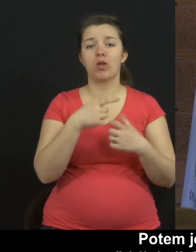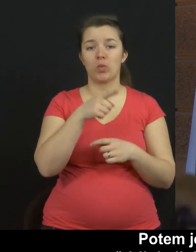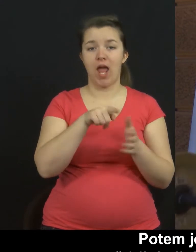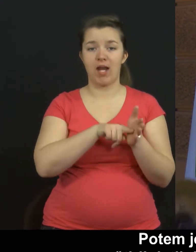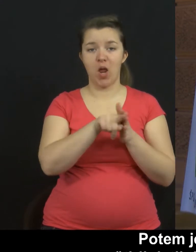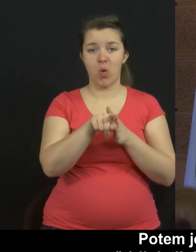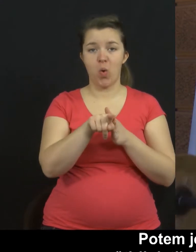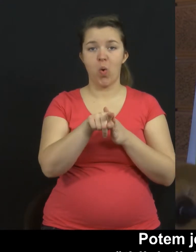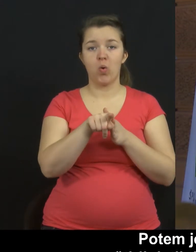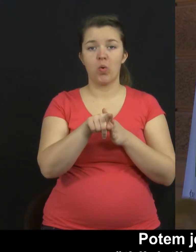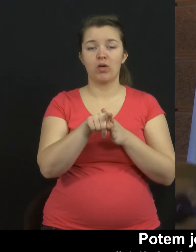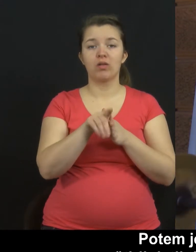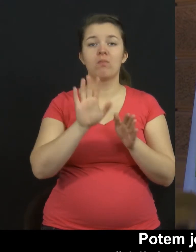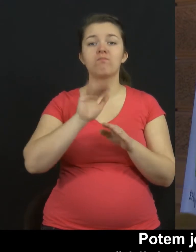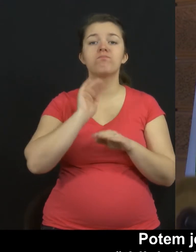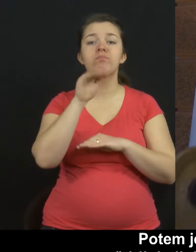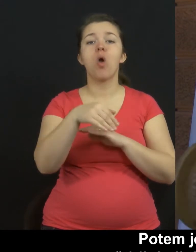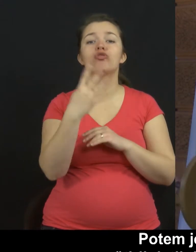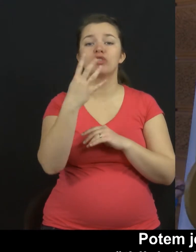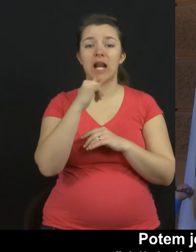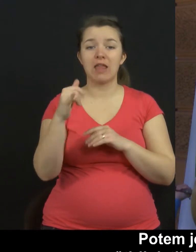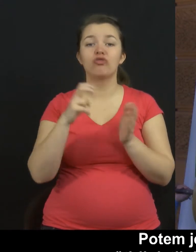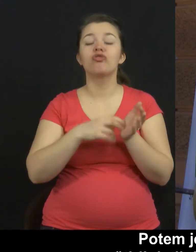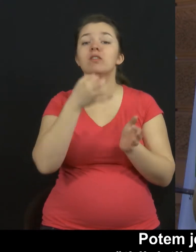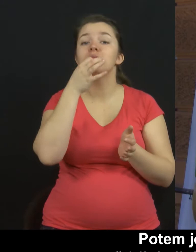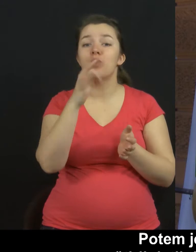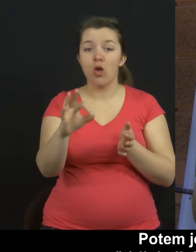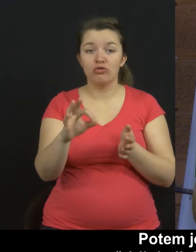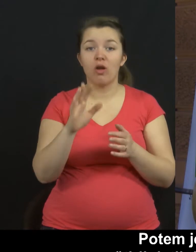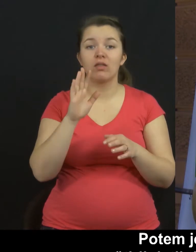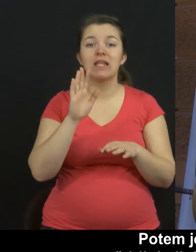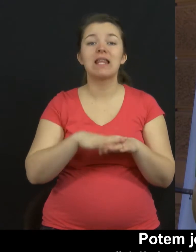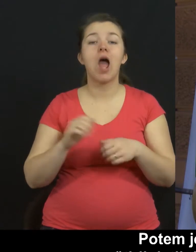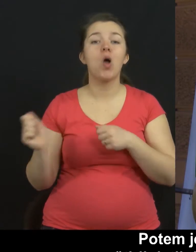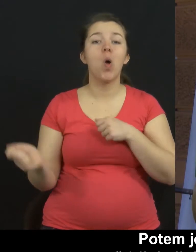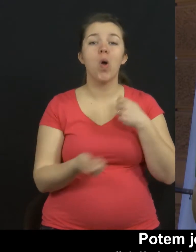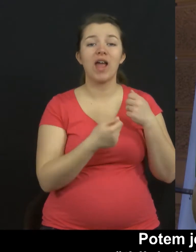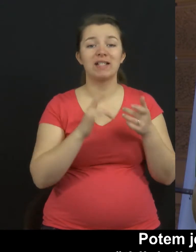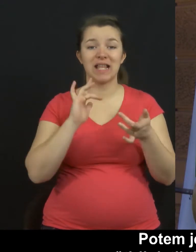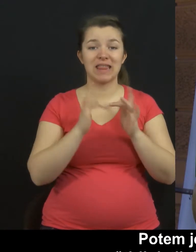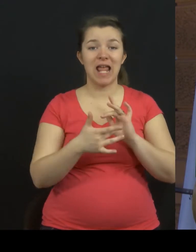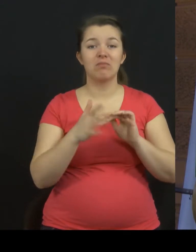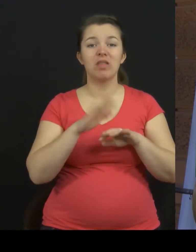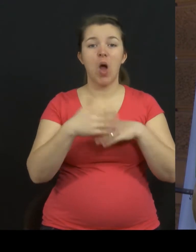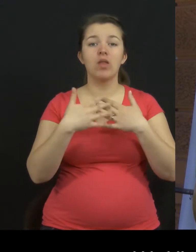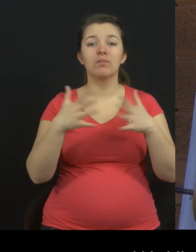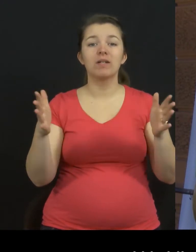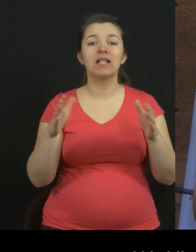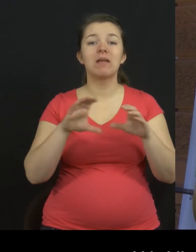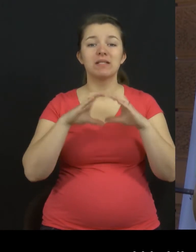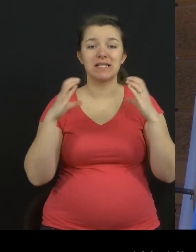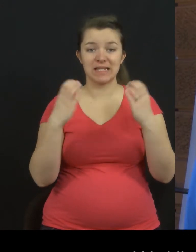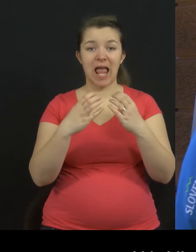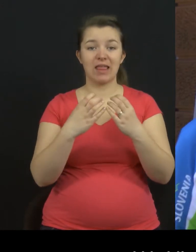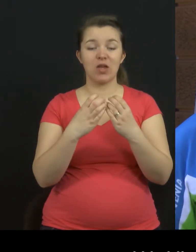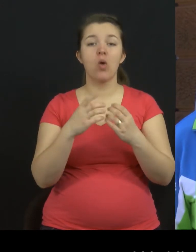Potem je hotel ta svoj rekord po 4 letih izboljšati na hokejski tekmi, ki je bila na